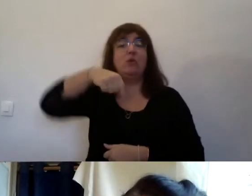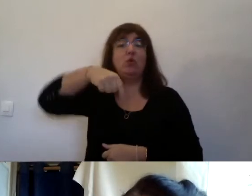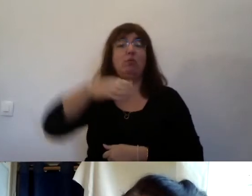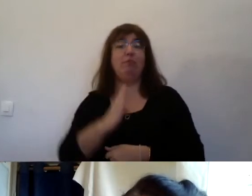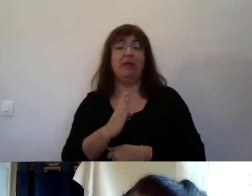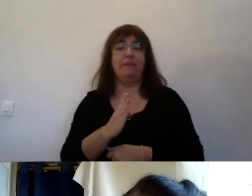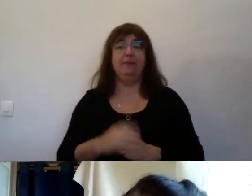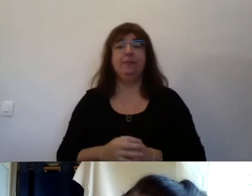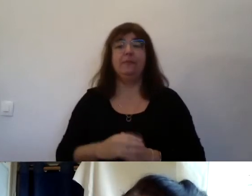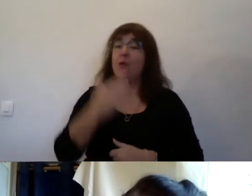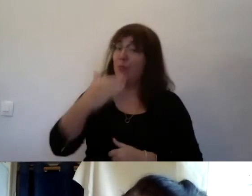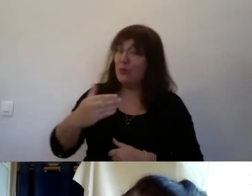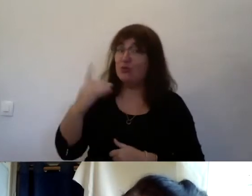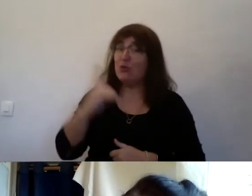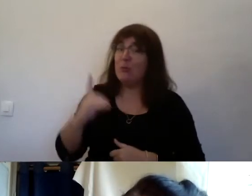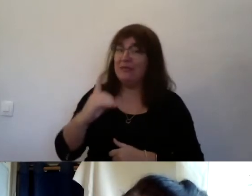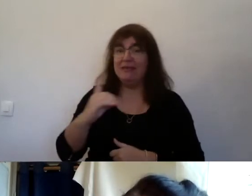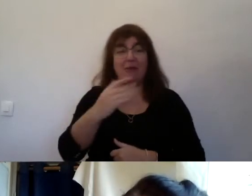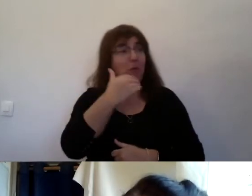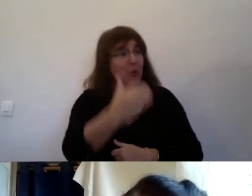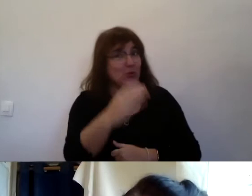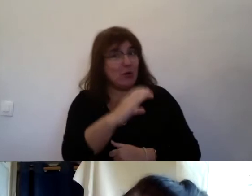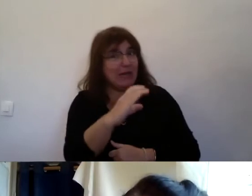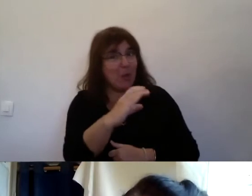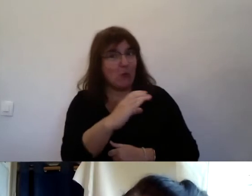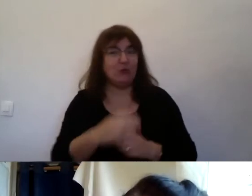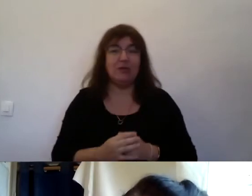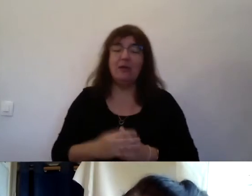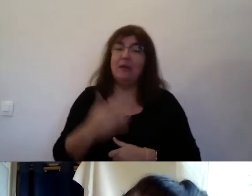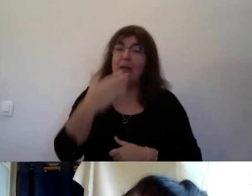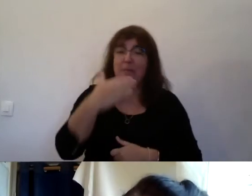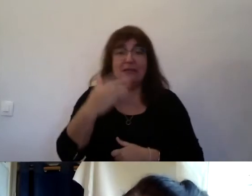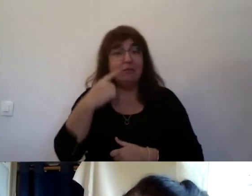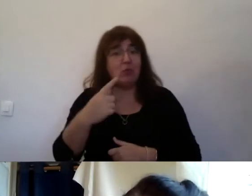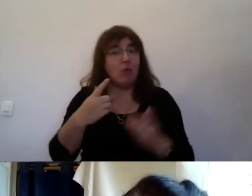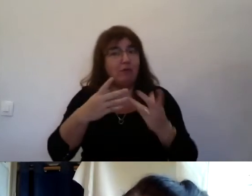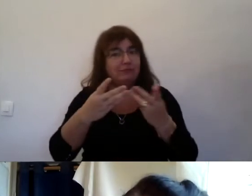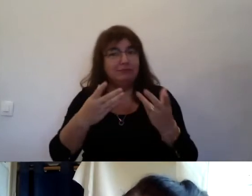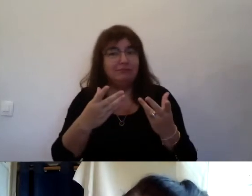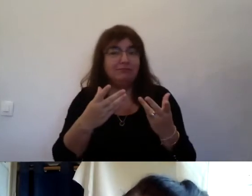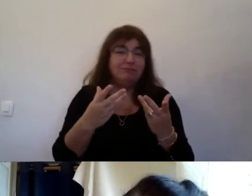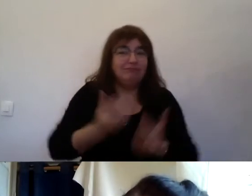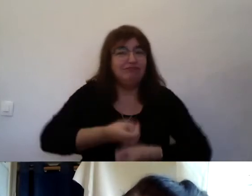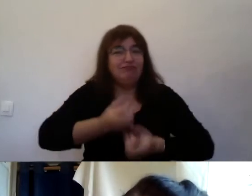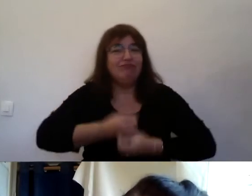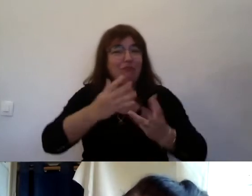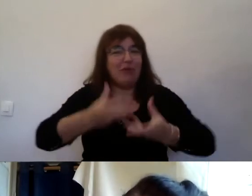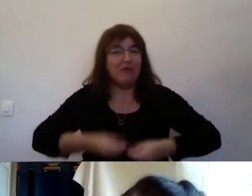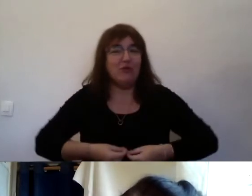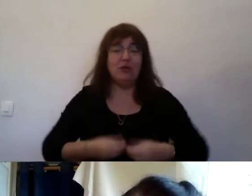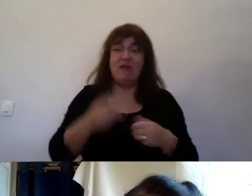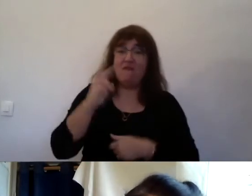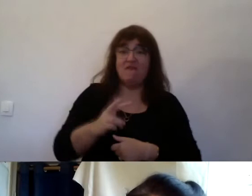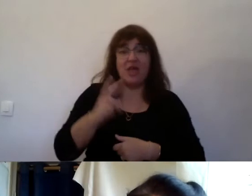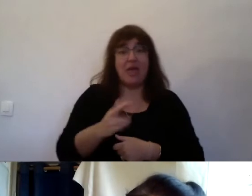Bonjour Dominique. Bonjour Clémence et merci pour ce petit mot de bienvenue. C'est vrai qu'avec le musée du Quai Branly, nous sommes